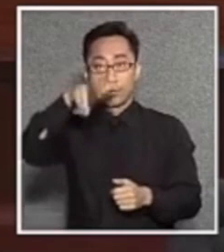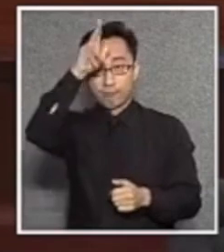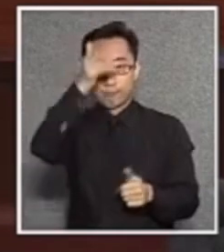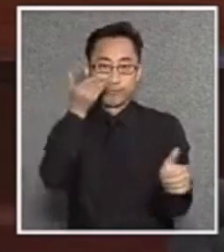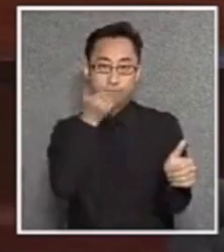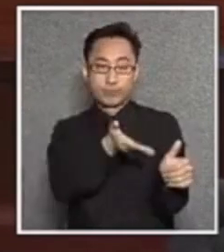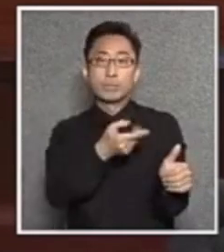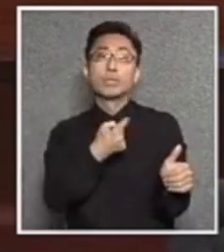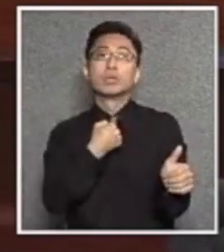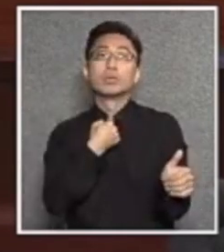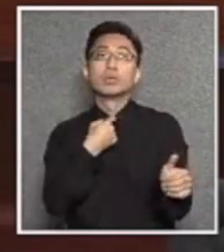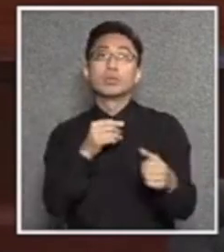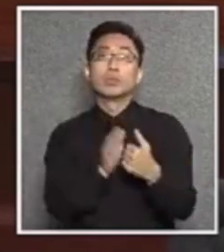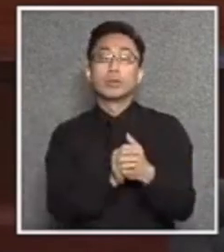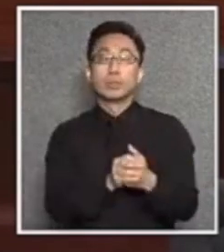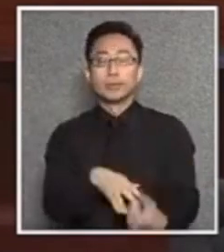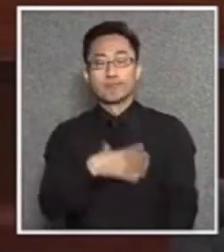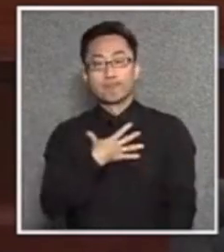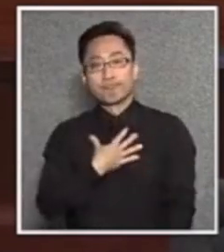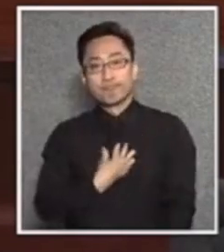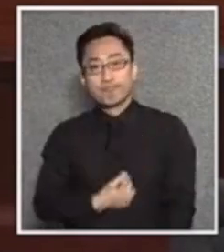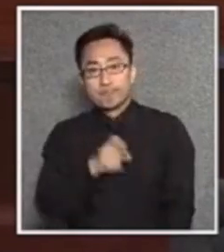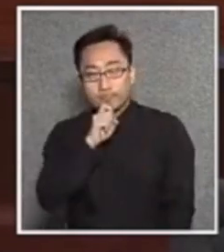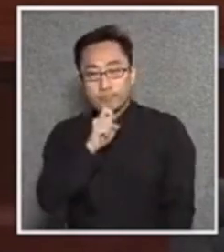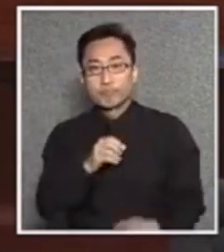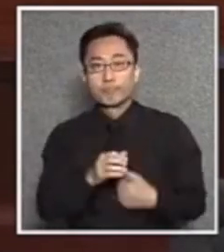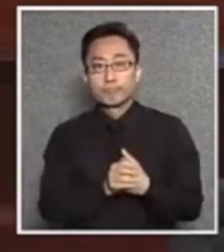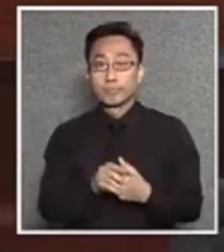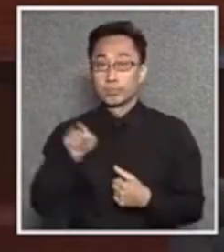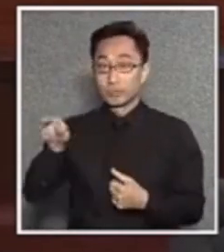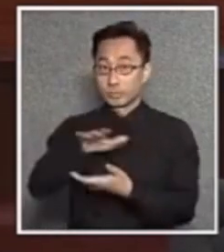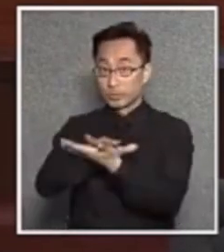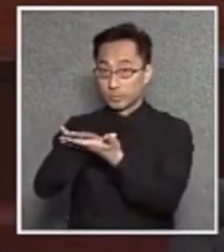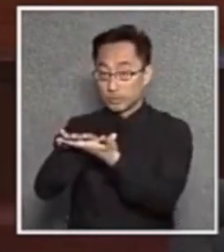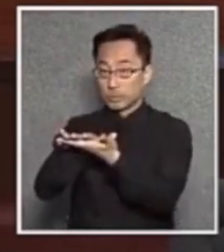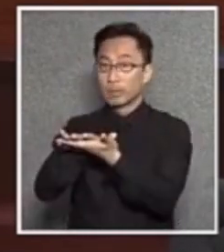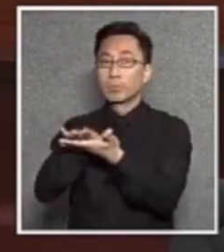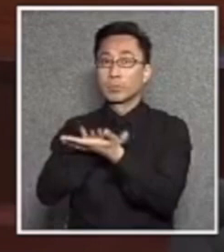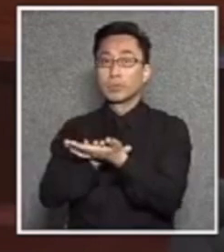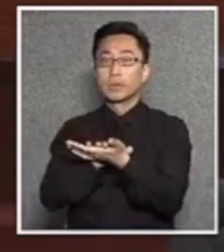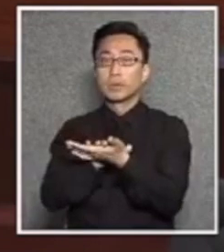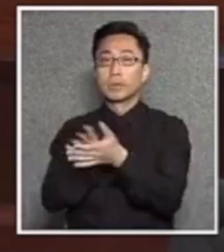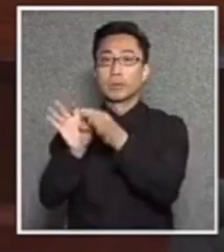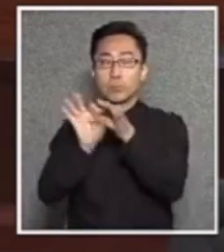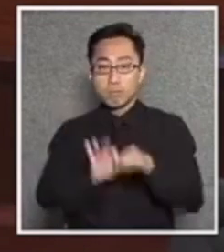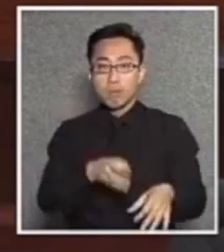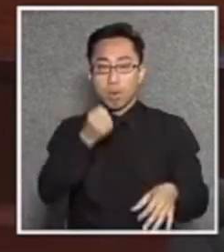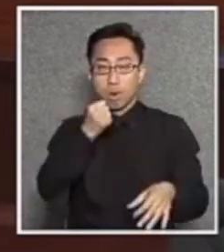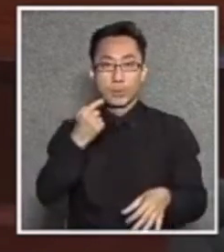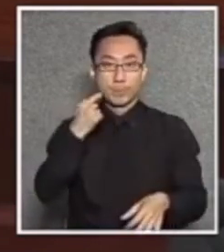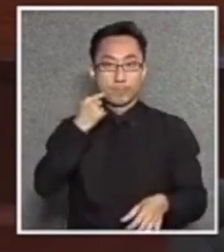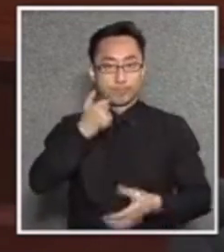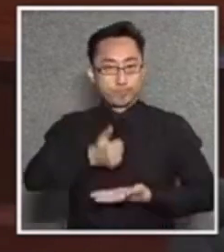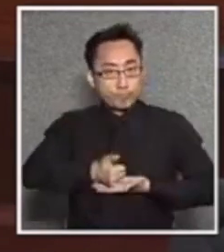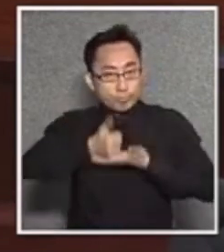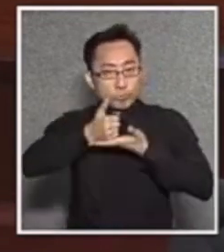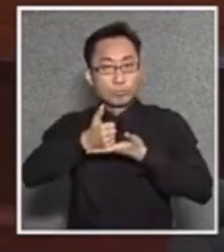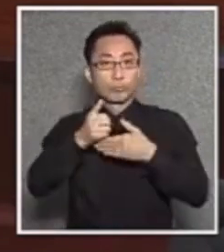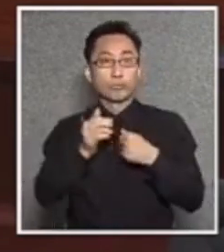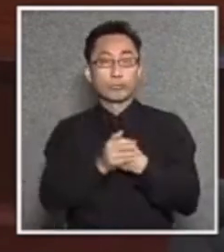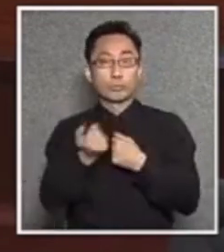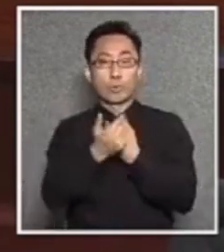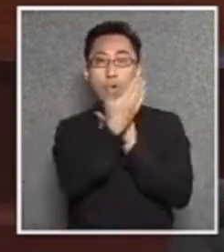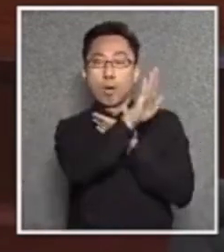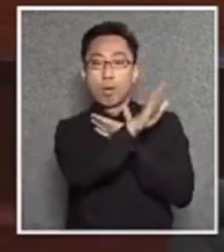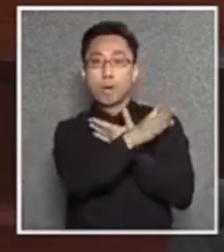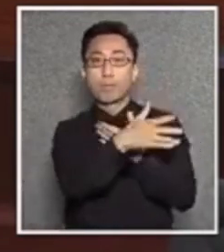道，令人動容。這個不單止是他們的事，亦都是攸關港人尊嚴以至外遊權益的公義